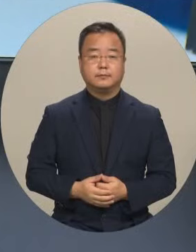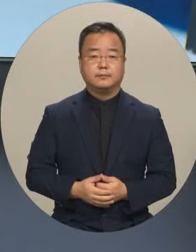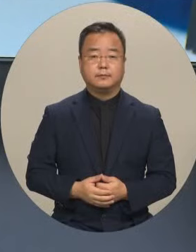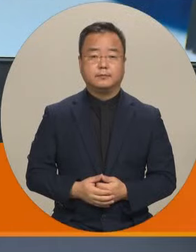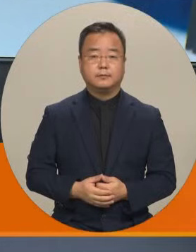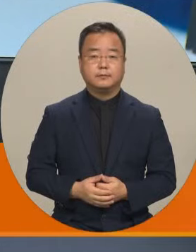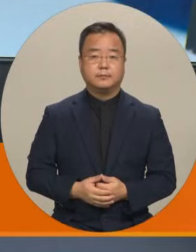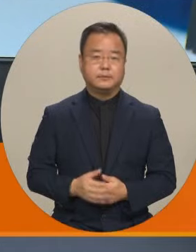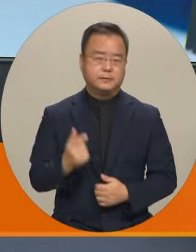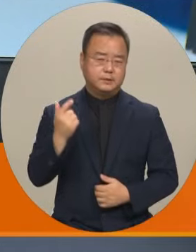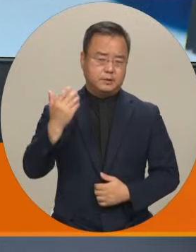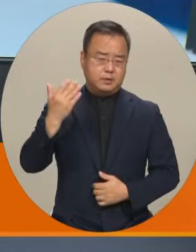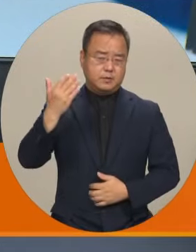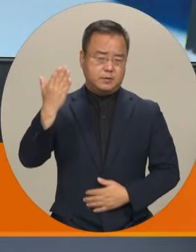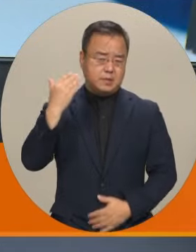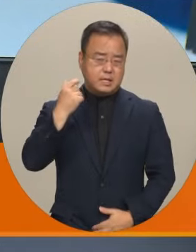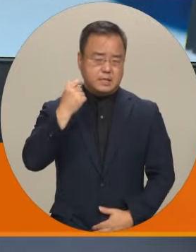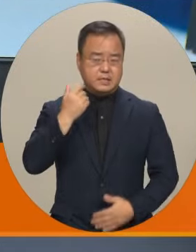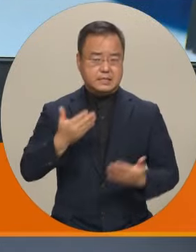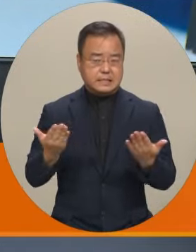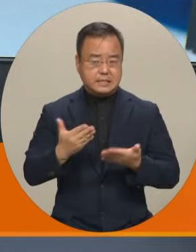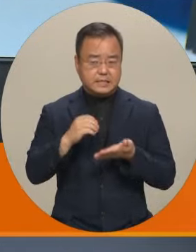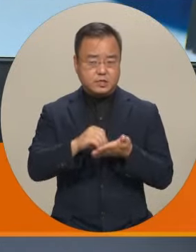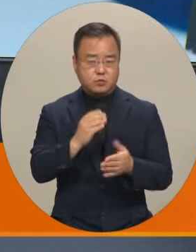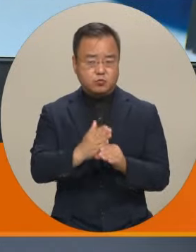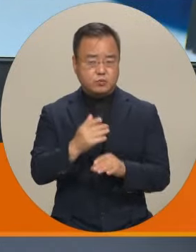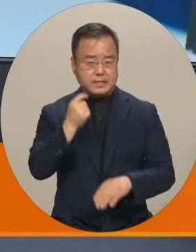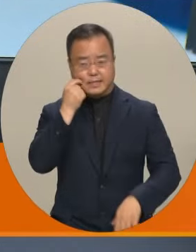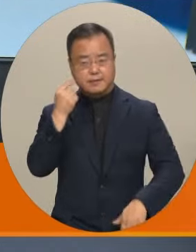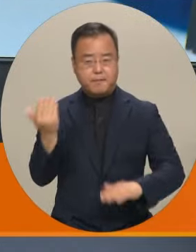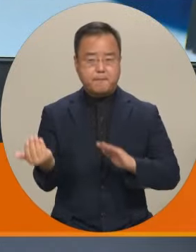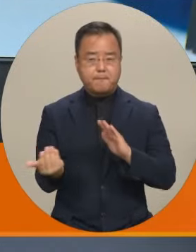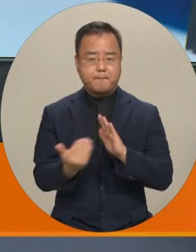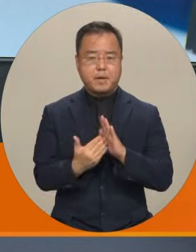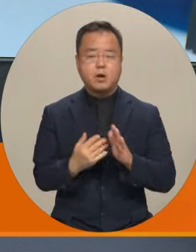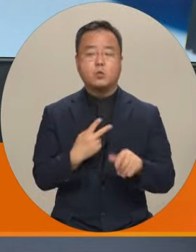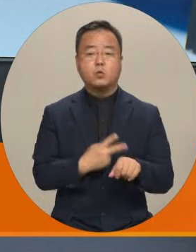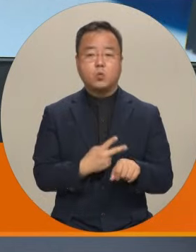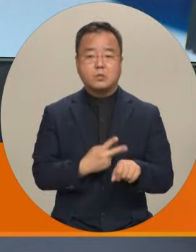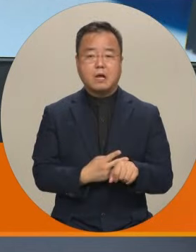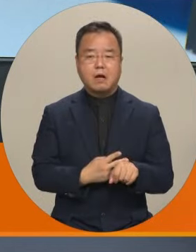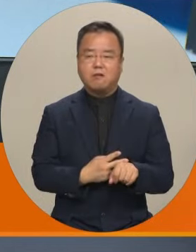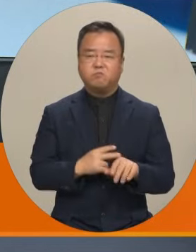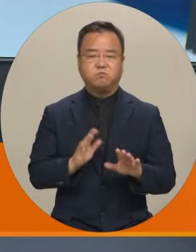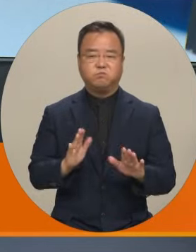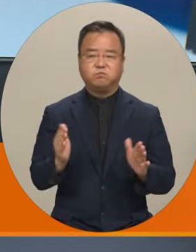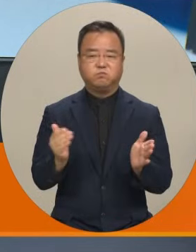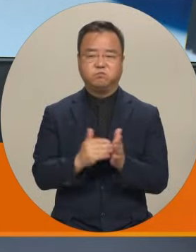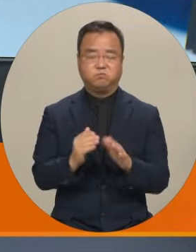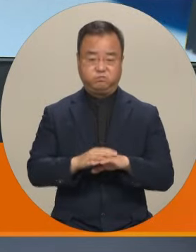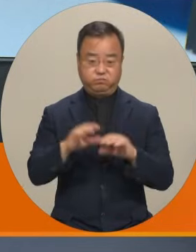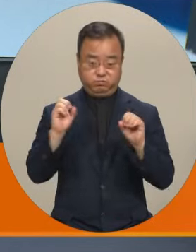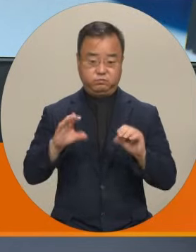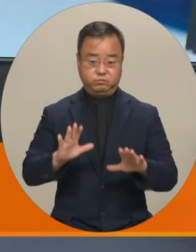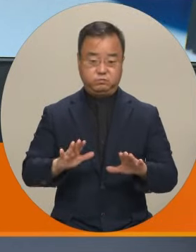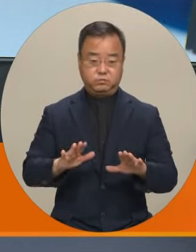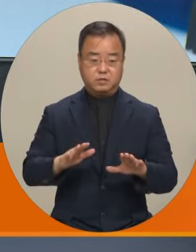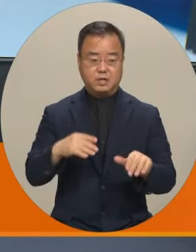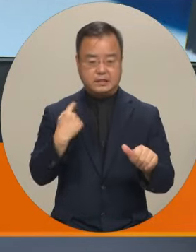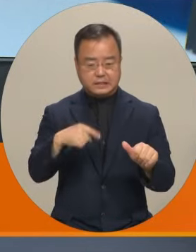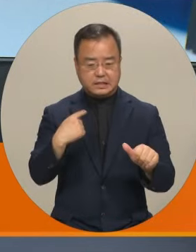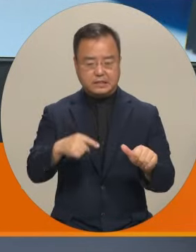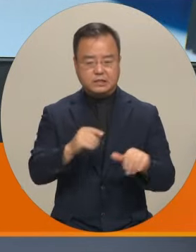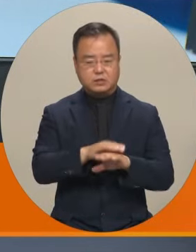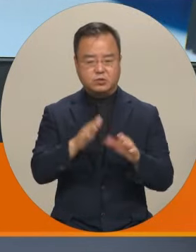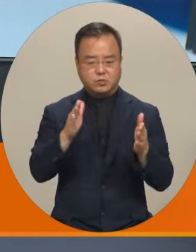한때 최고 인기 직업으로 통했던 교사 이제는 옛 말이 됐습니다 교단을 중도에 떠나는